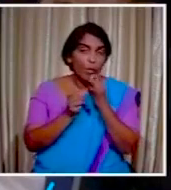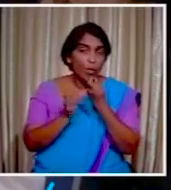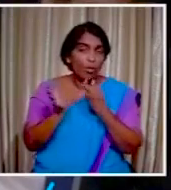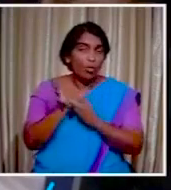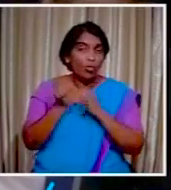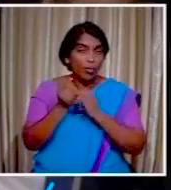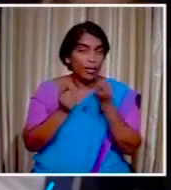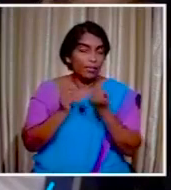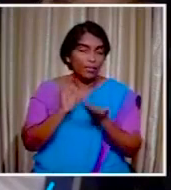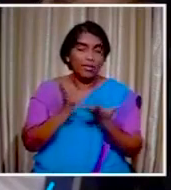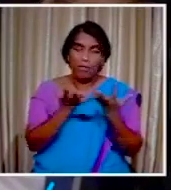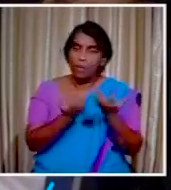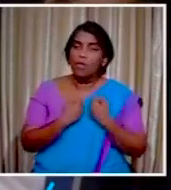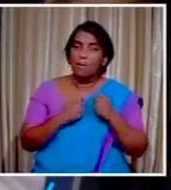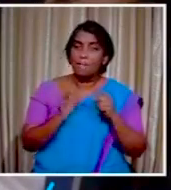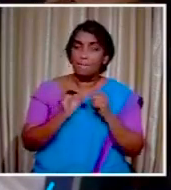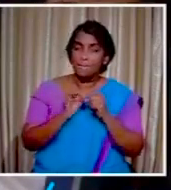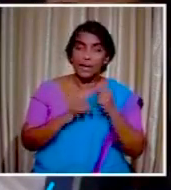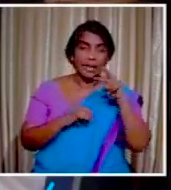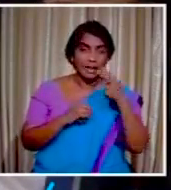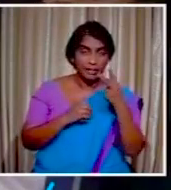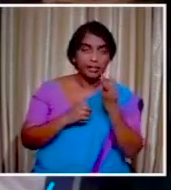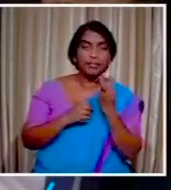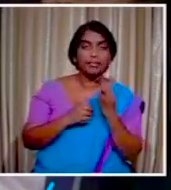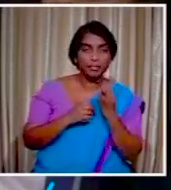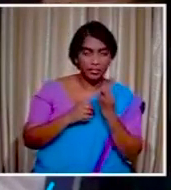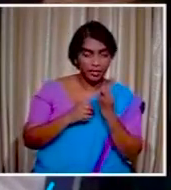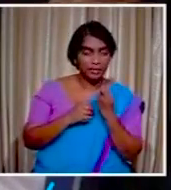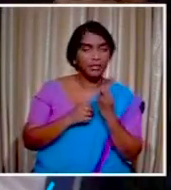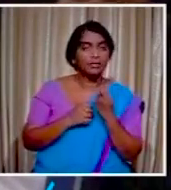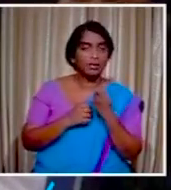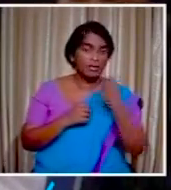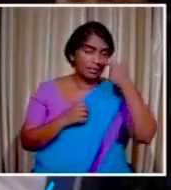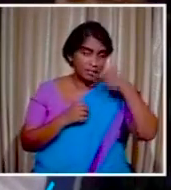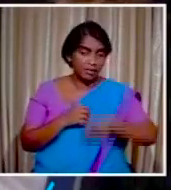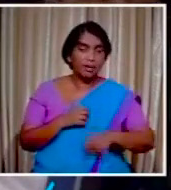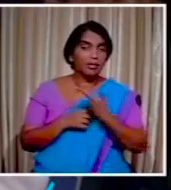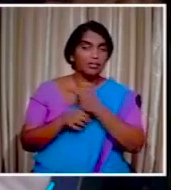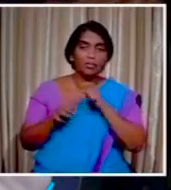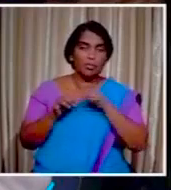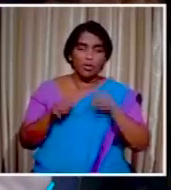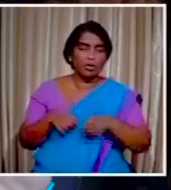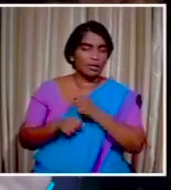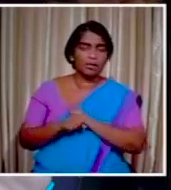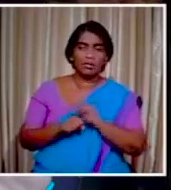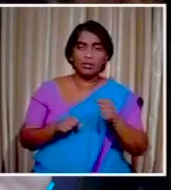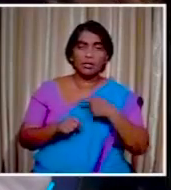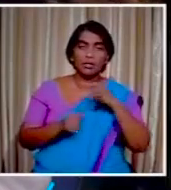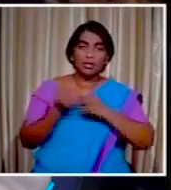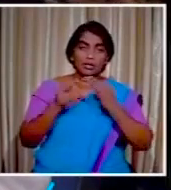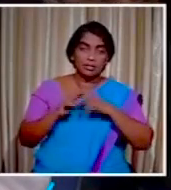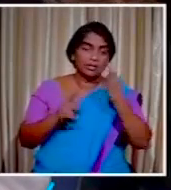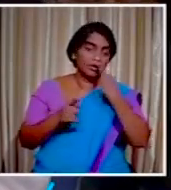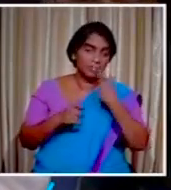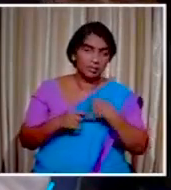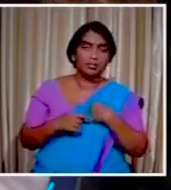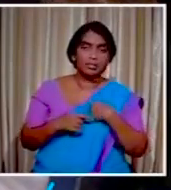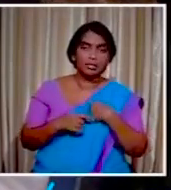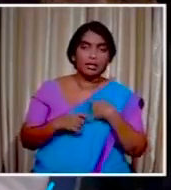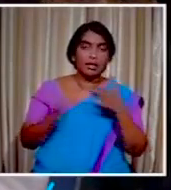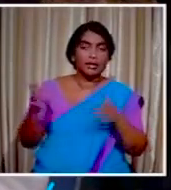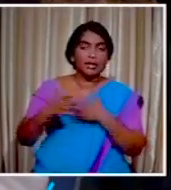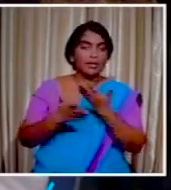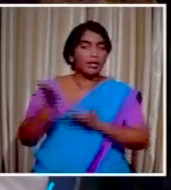ඕන මේ රුපියල් බිලියන 200ක ආසන්න ප්‍රමාණය අපි ඛනිජ තෙල් සංස්ථාවේ නැහැ දැන් මගෙන් සේවකයෝ ඇවිල්ලා අහනවා ඔබතුමා